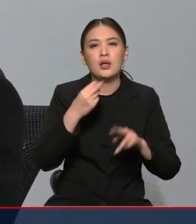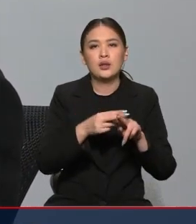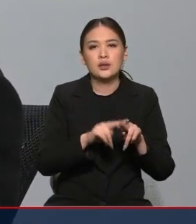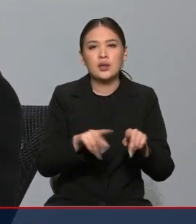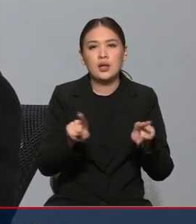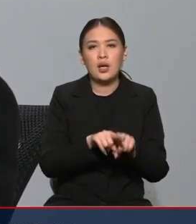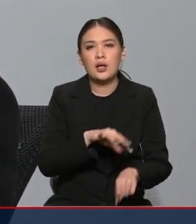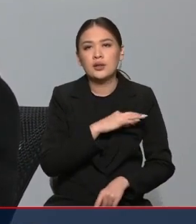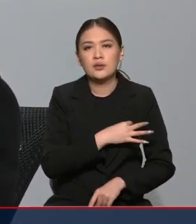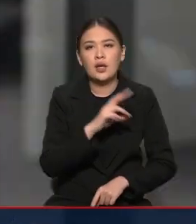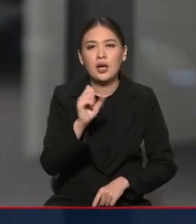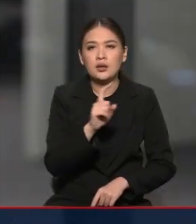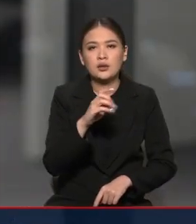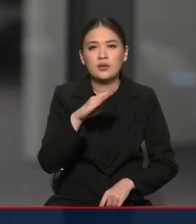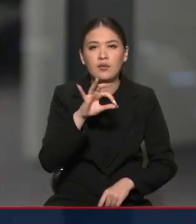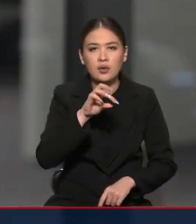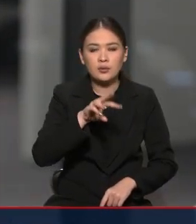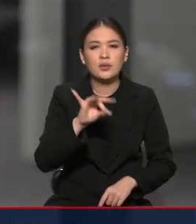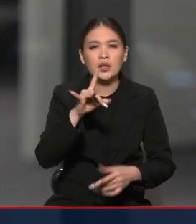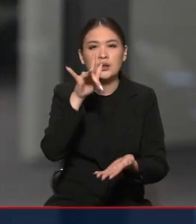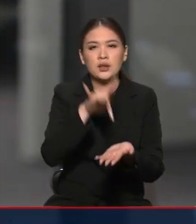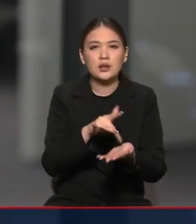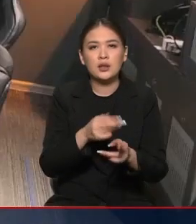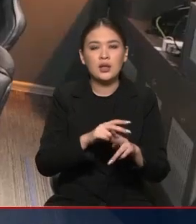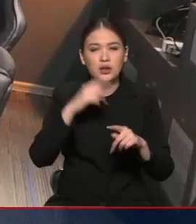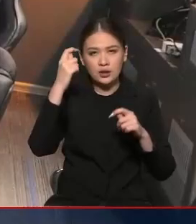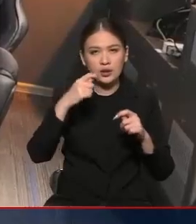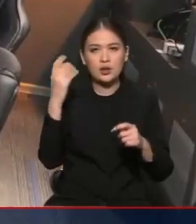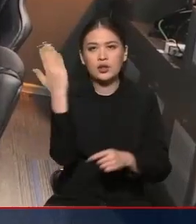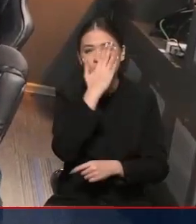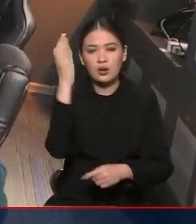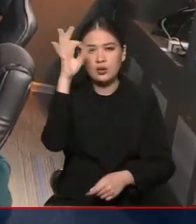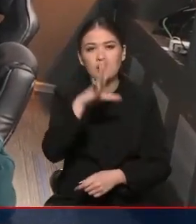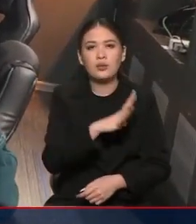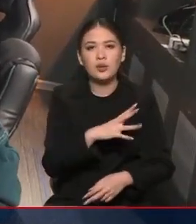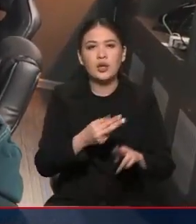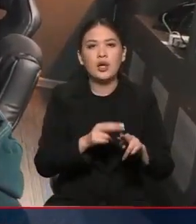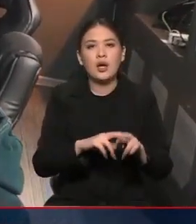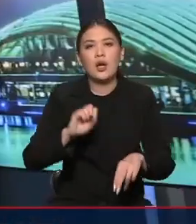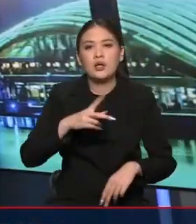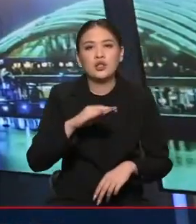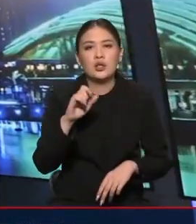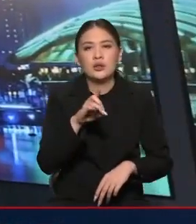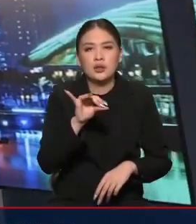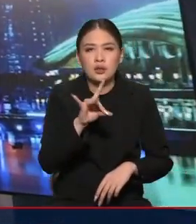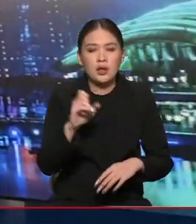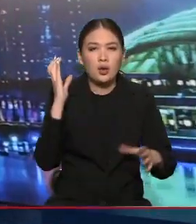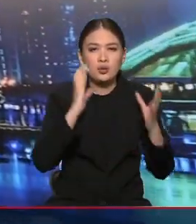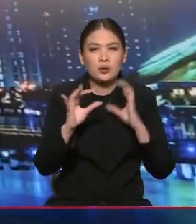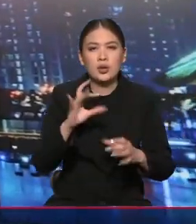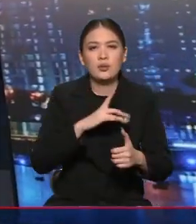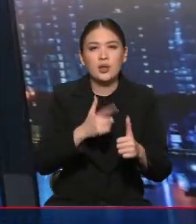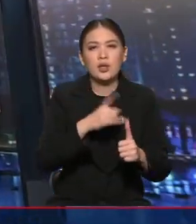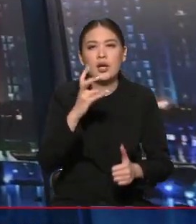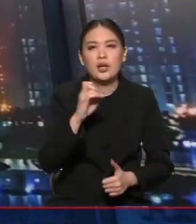Синема агентства Каз Информ и центра документального кино напомню также что в рамках недели с аль-джазира в университете имени